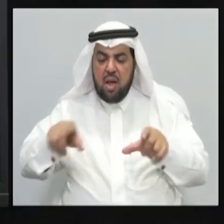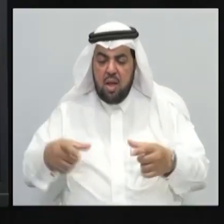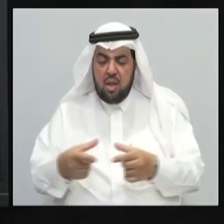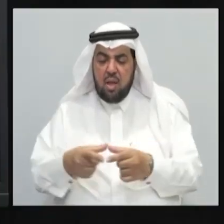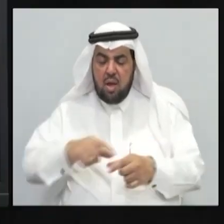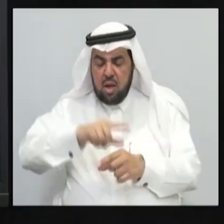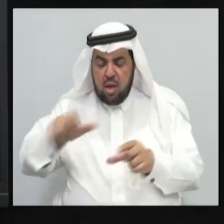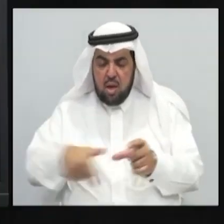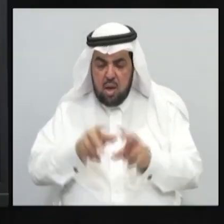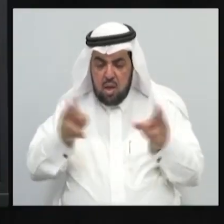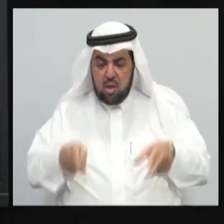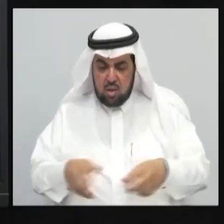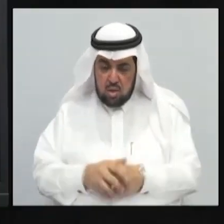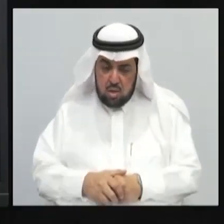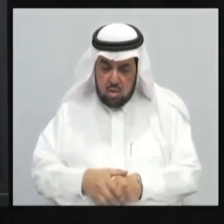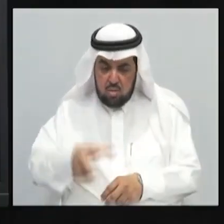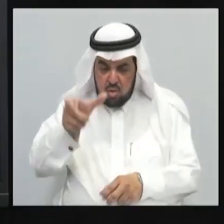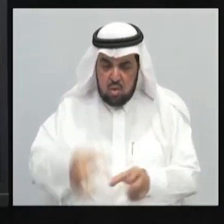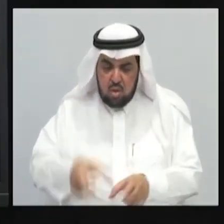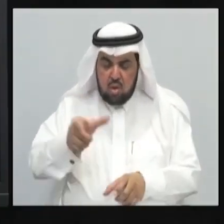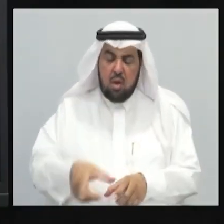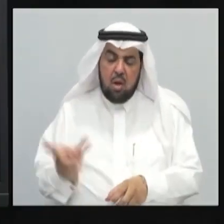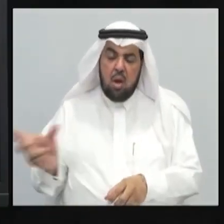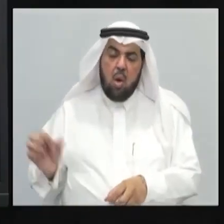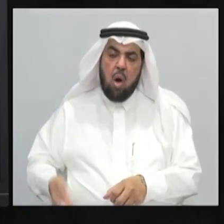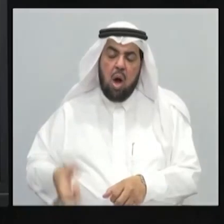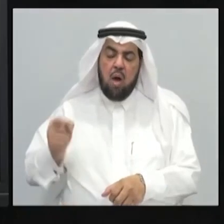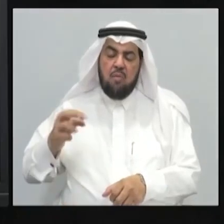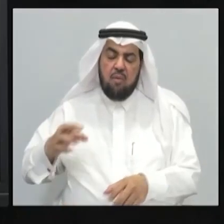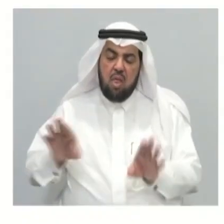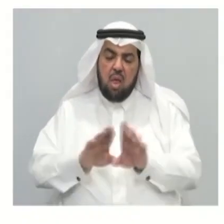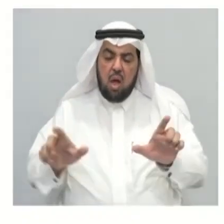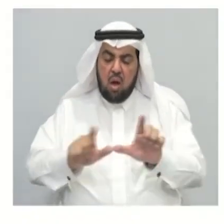للاشكال من قائمه ايضا نوافذ